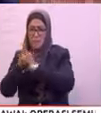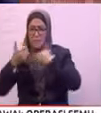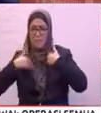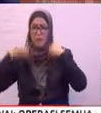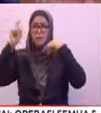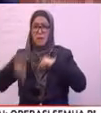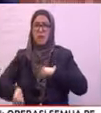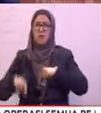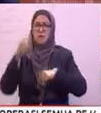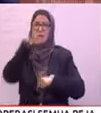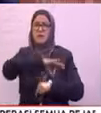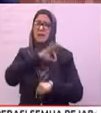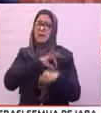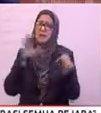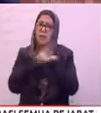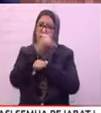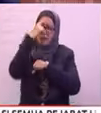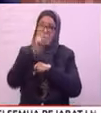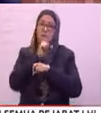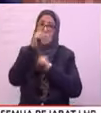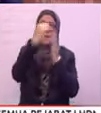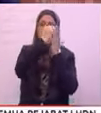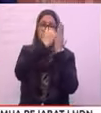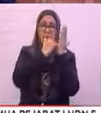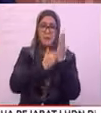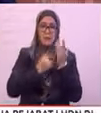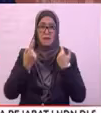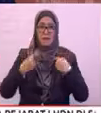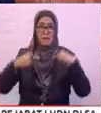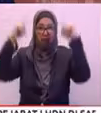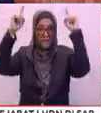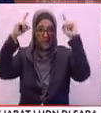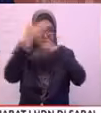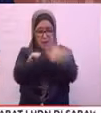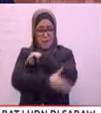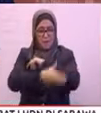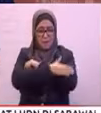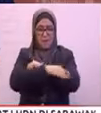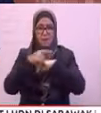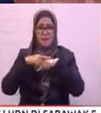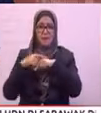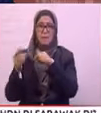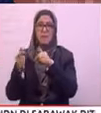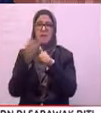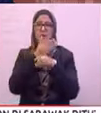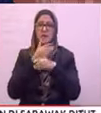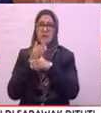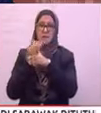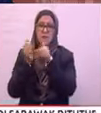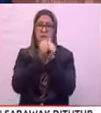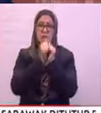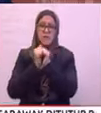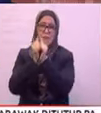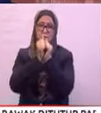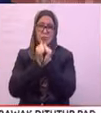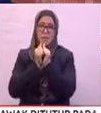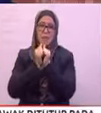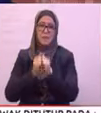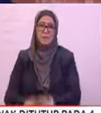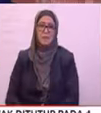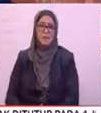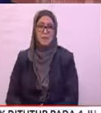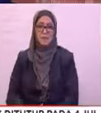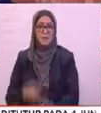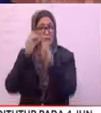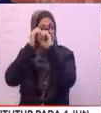agenda pembangunan negara dijayakan bersama. Aspirasi itu dikongsi isteri Perdana Menteri Tun Dr. Siti Hasmah Mohd Ali yang